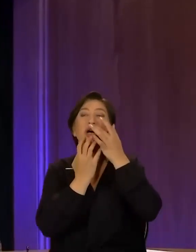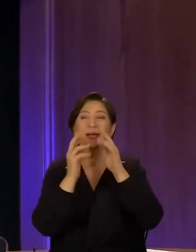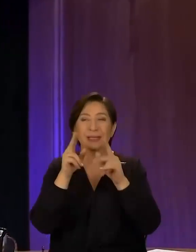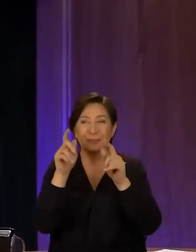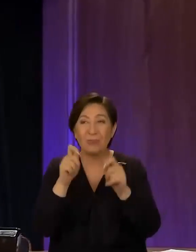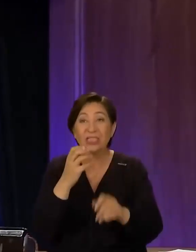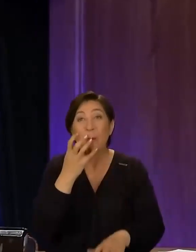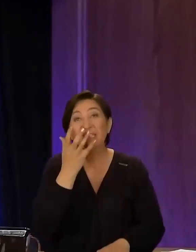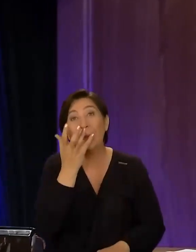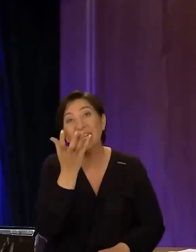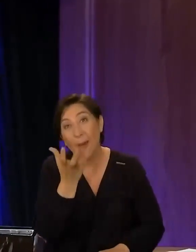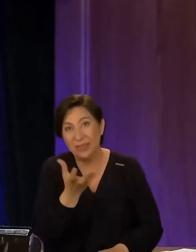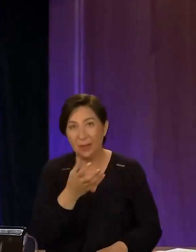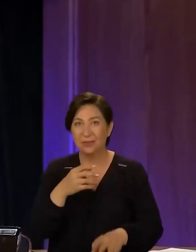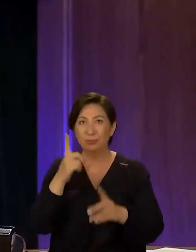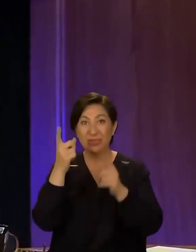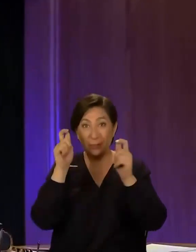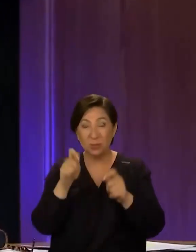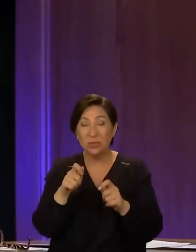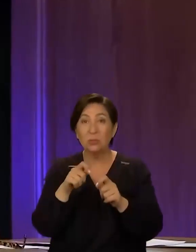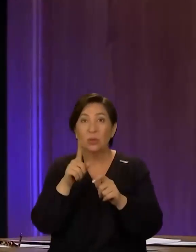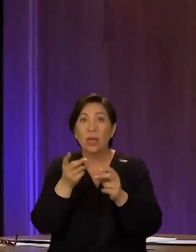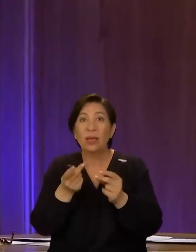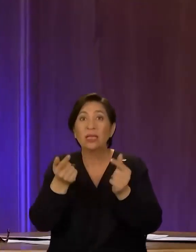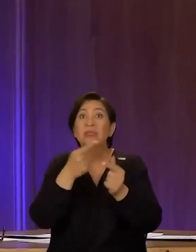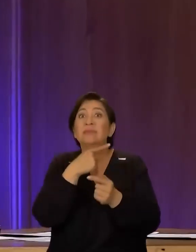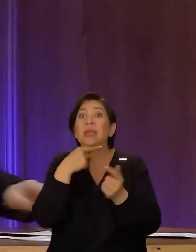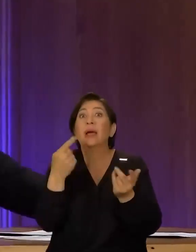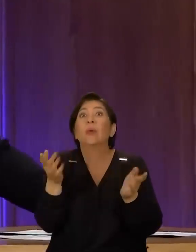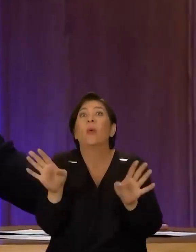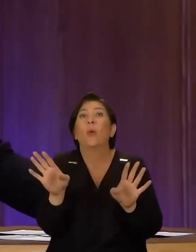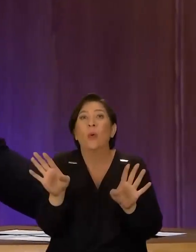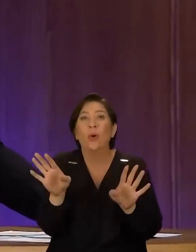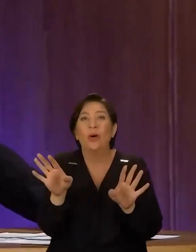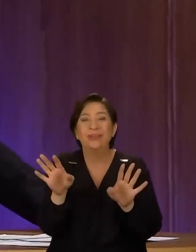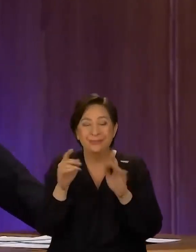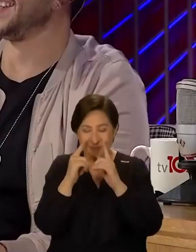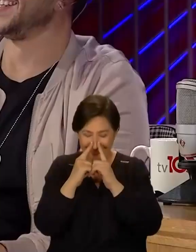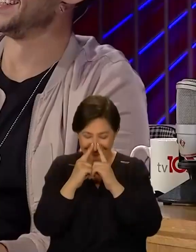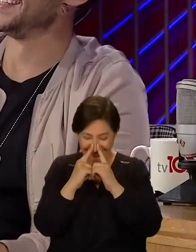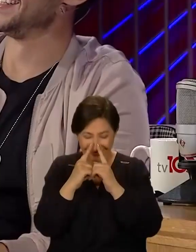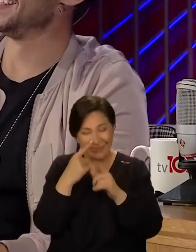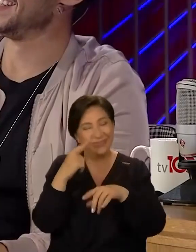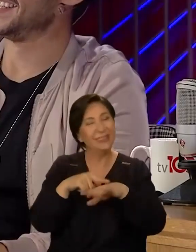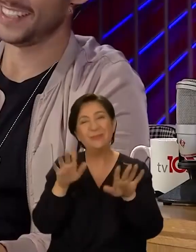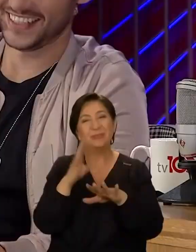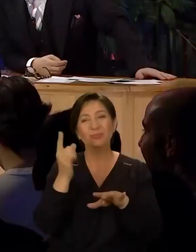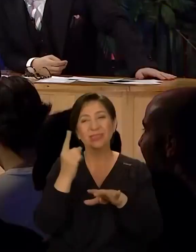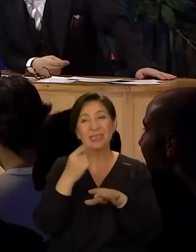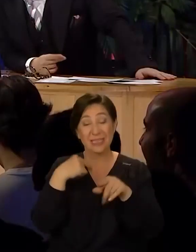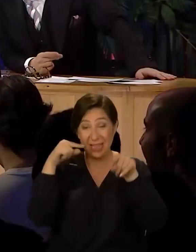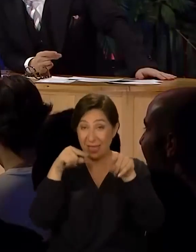var ya diye bir şey yaptığı zaman bundan kaçmanın imkanı yok. Yani bu inanılmaz bir